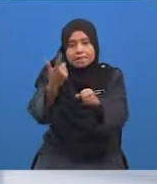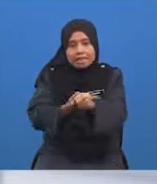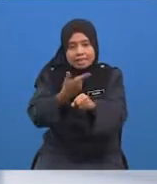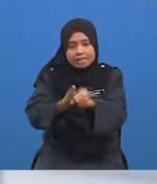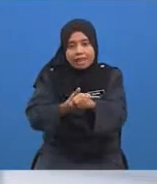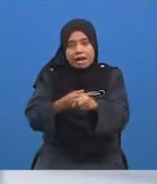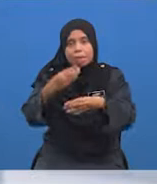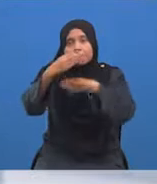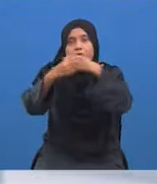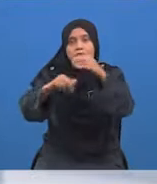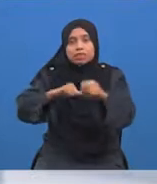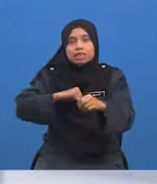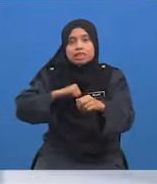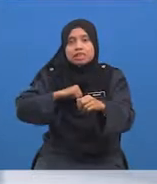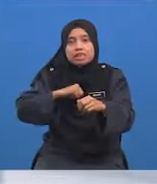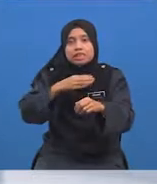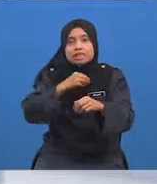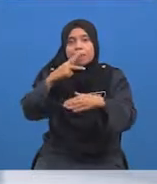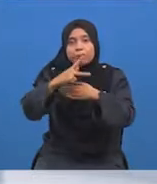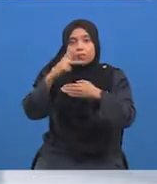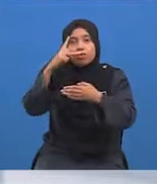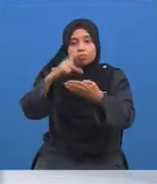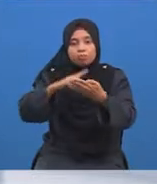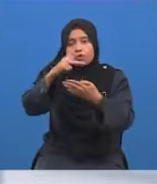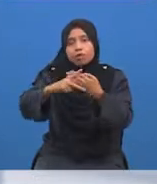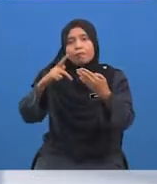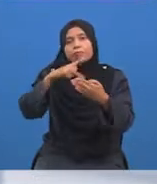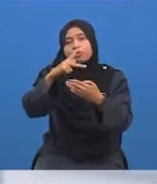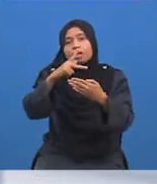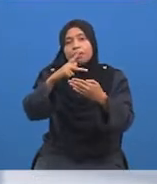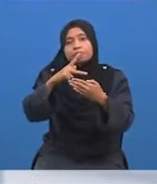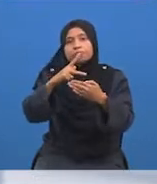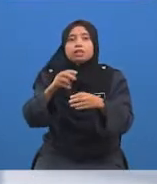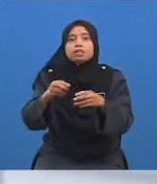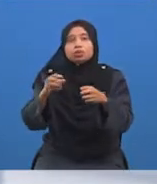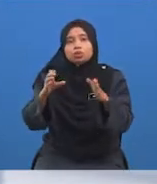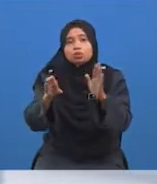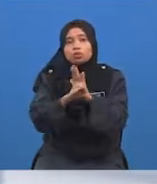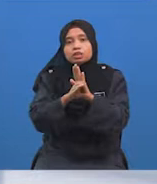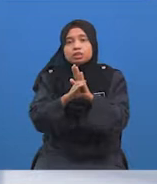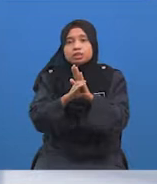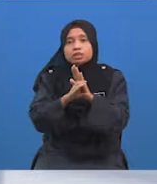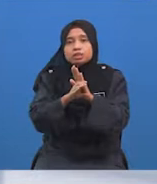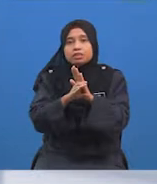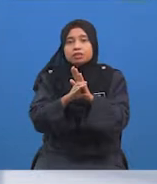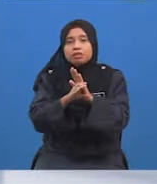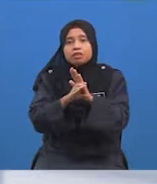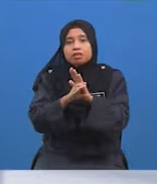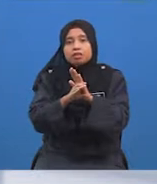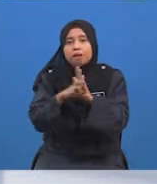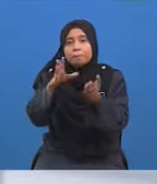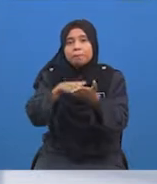diri, etika dan program motivasi kepada pekerja seperti kuliah agama, ibadat